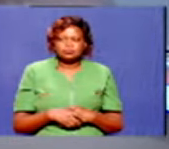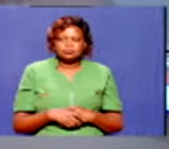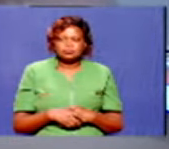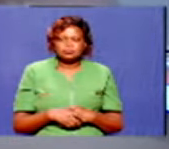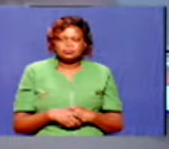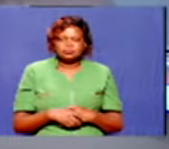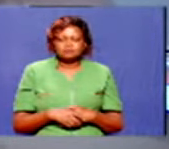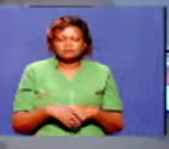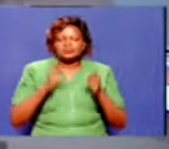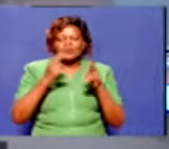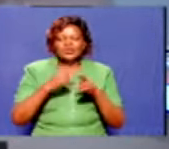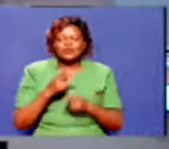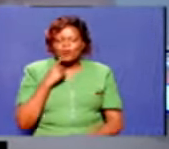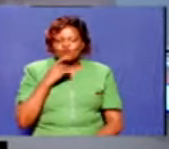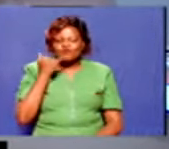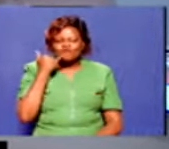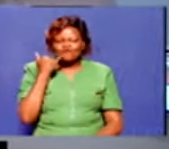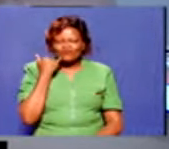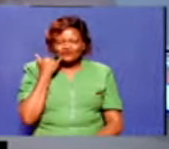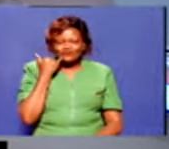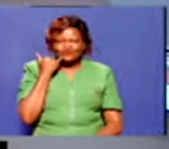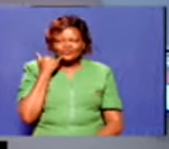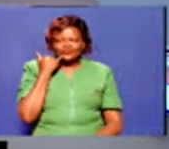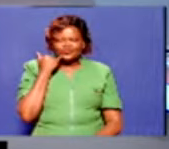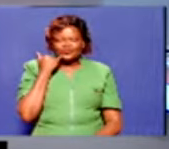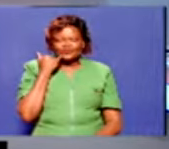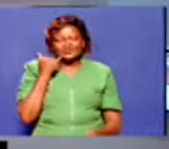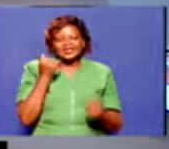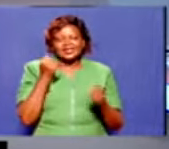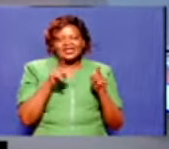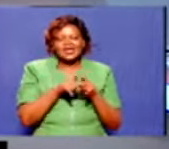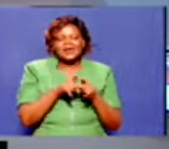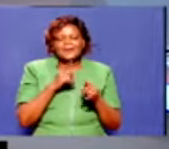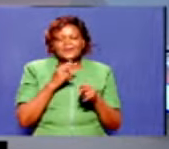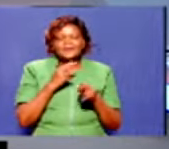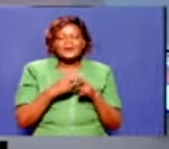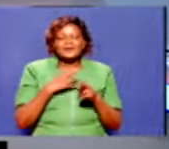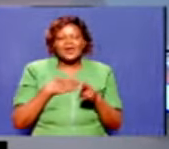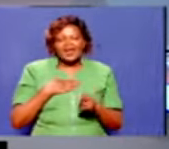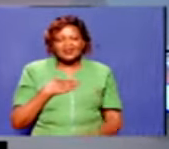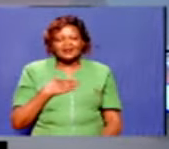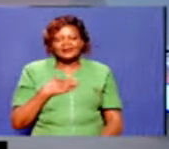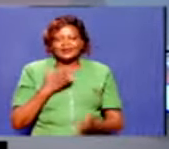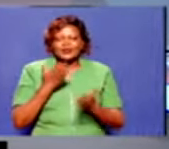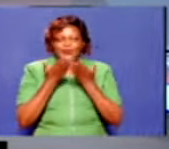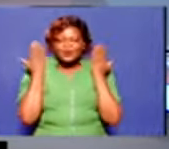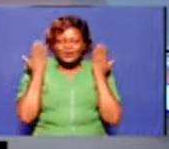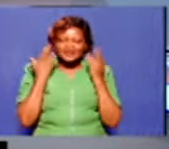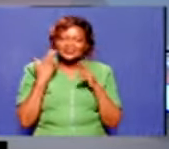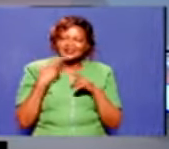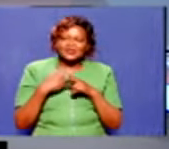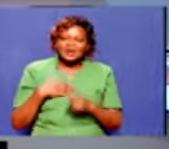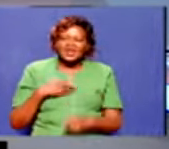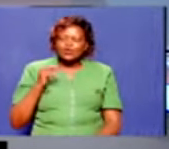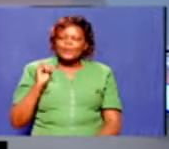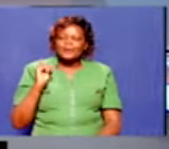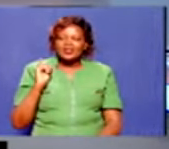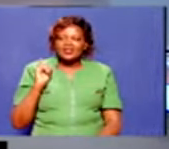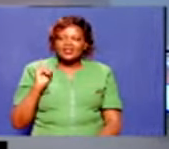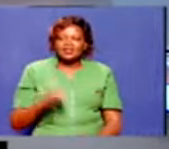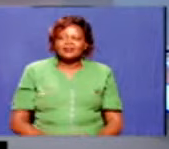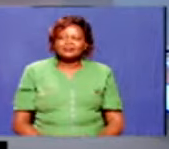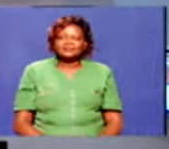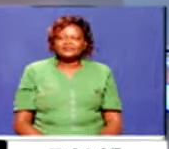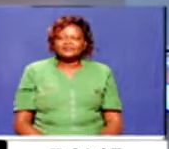Mtangazaji wetu wa ishara ni Susan Dhuku, nami naitwa Boni Musambi. Bila shaka mtazamaji, nami naitwa Sarafina Robi. Na mwishoni